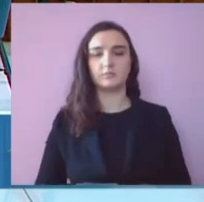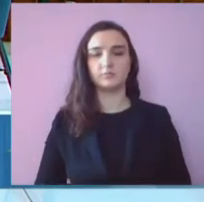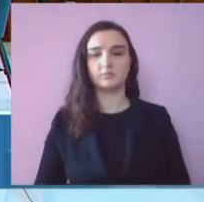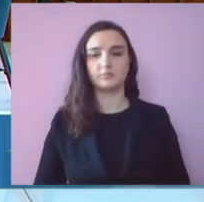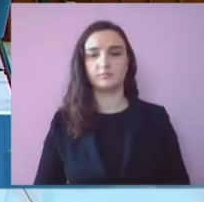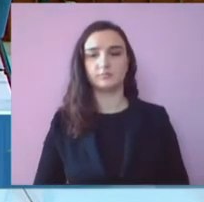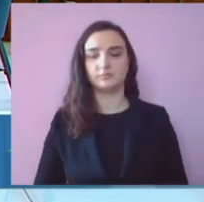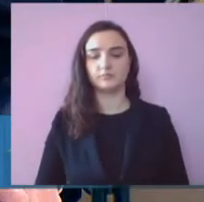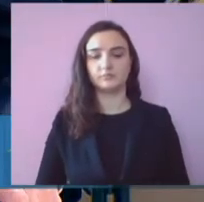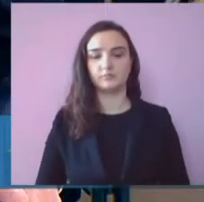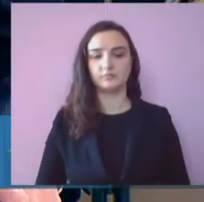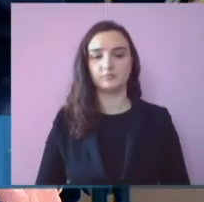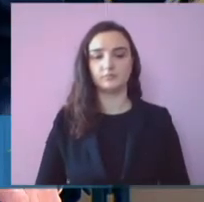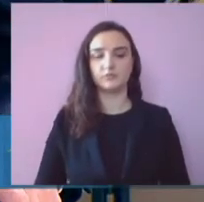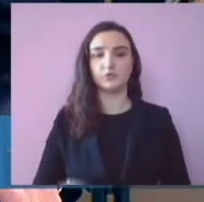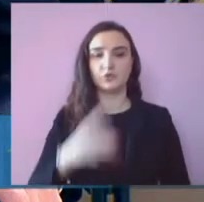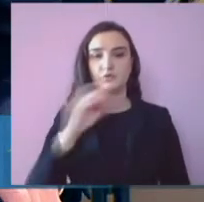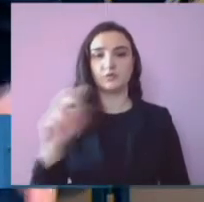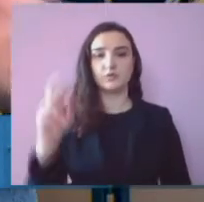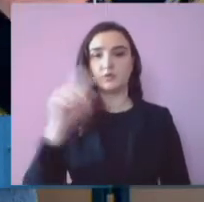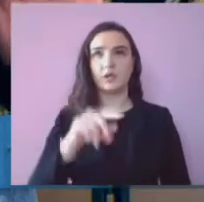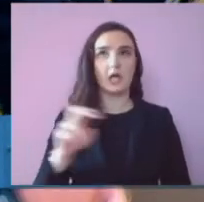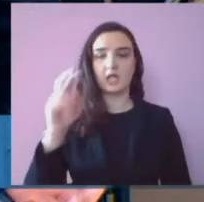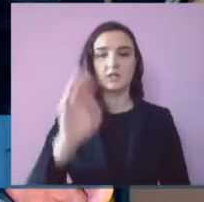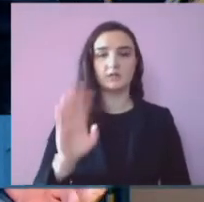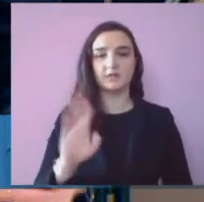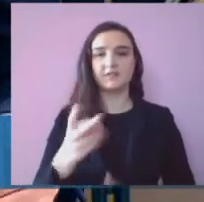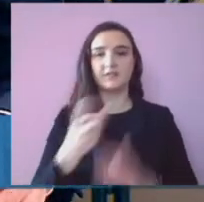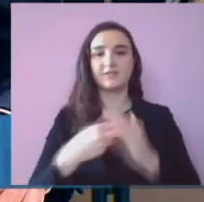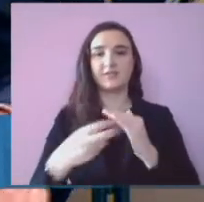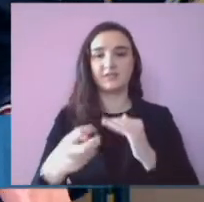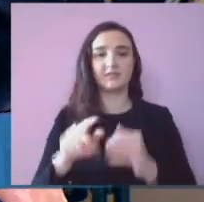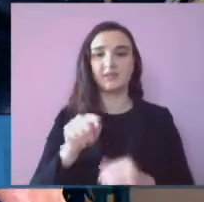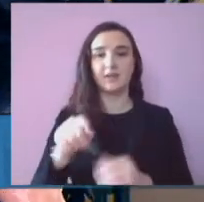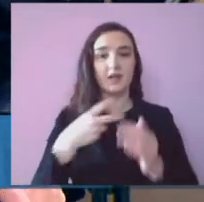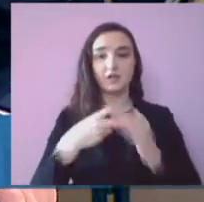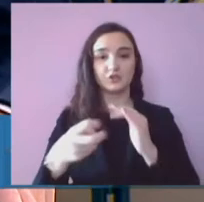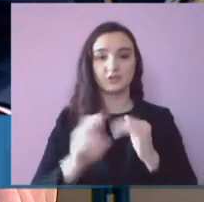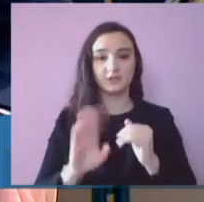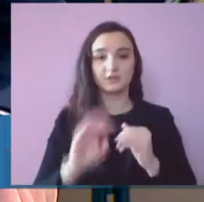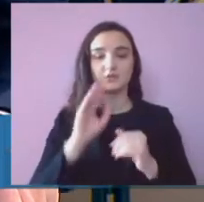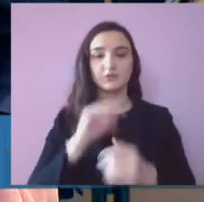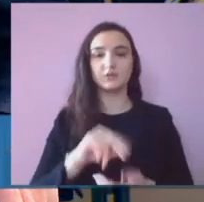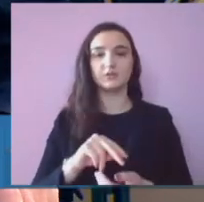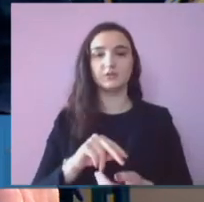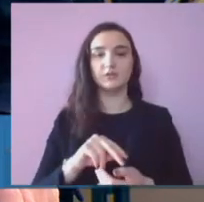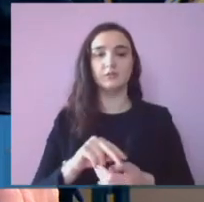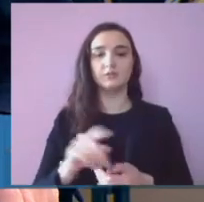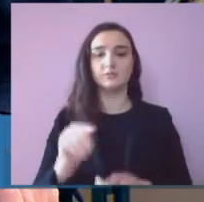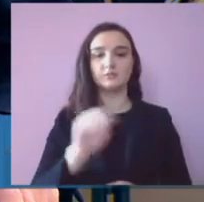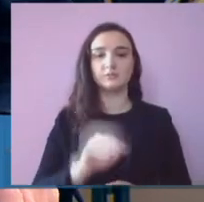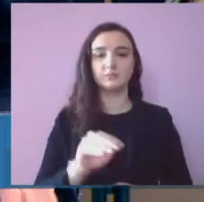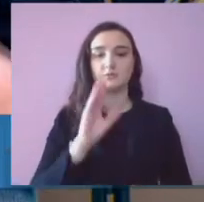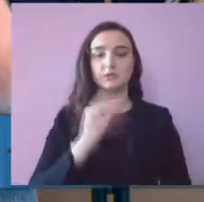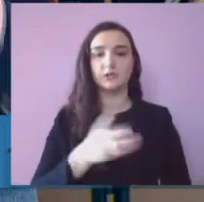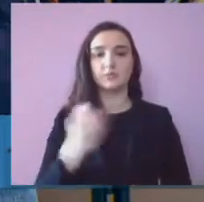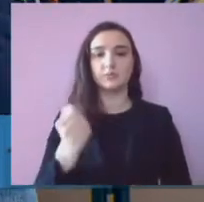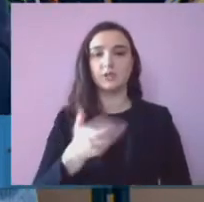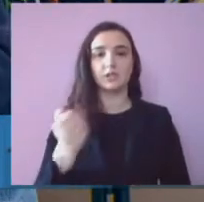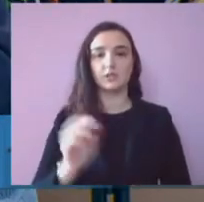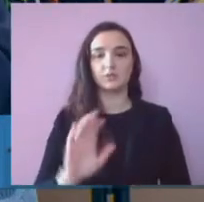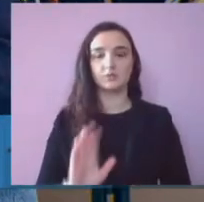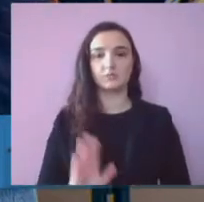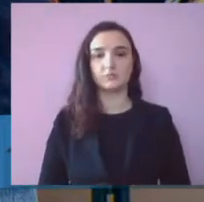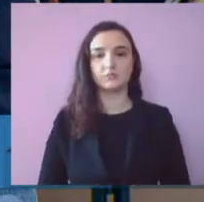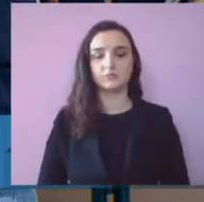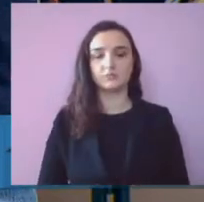არ აძრე, როცა შეძრება, არ შეძრე, როცა დადებს, არ დადო, როცა აიღებს, არ აიღო. მაშინ